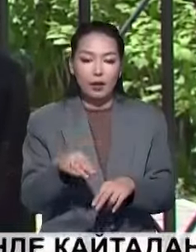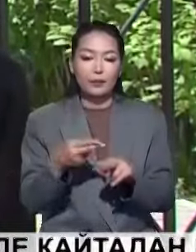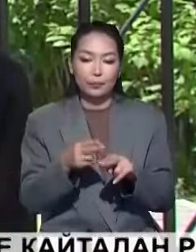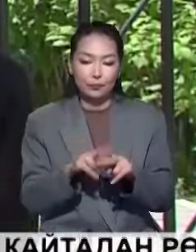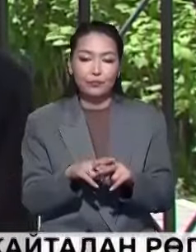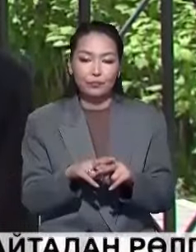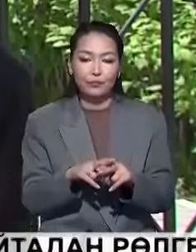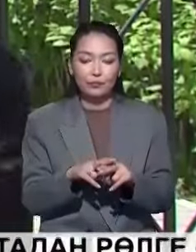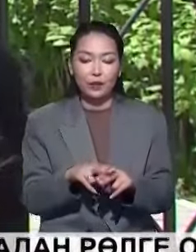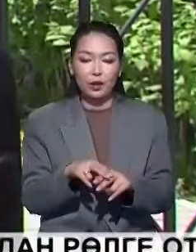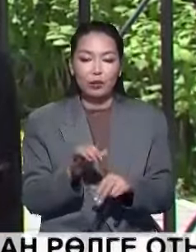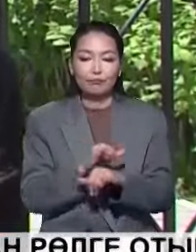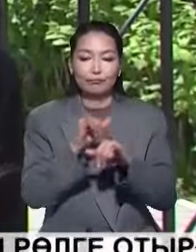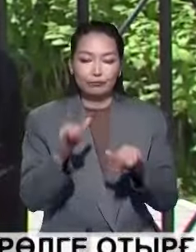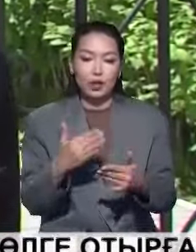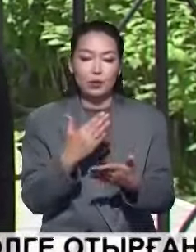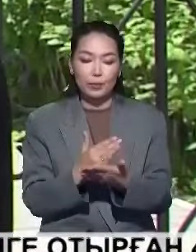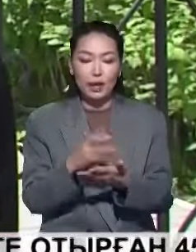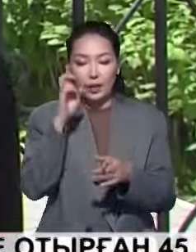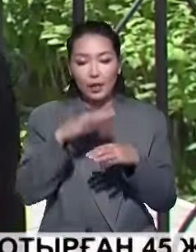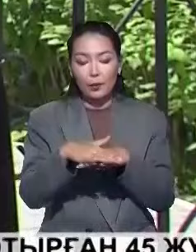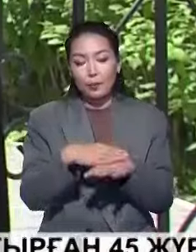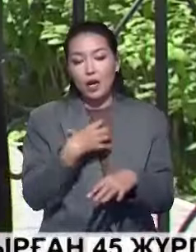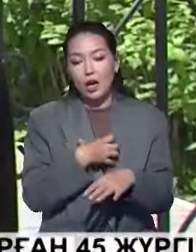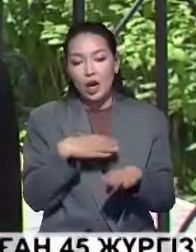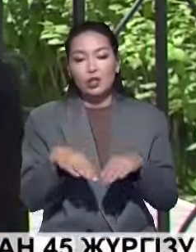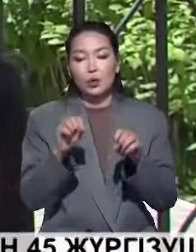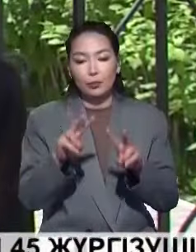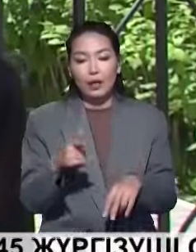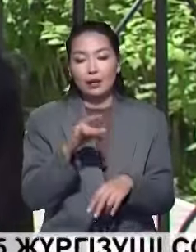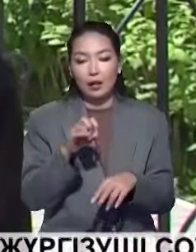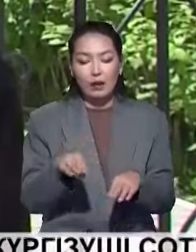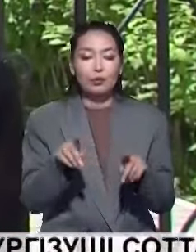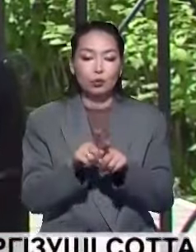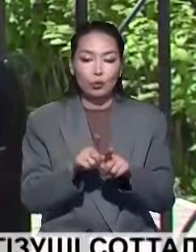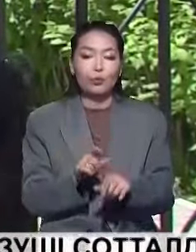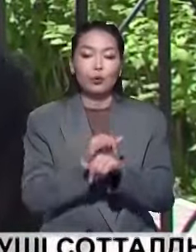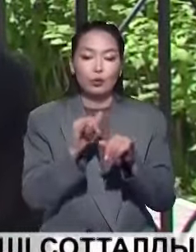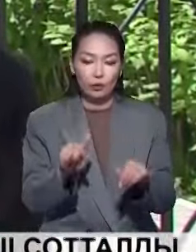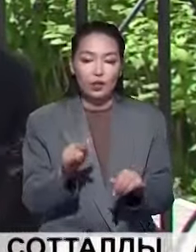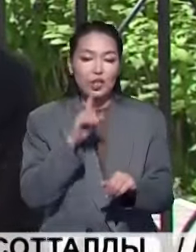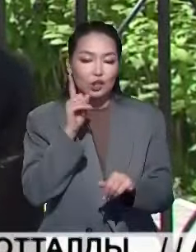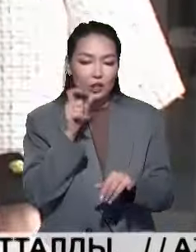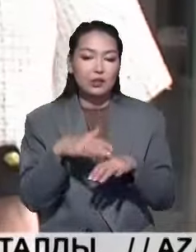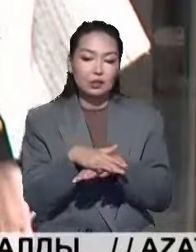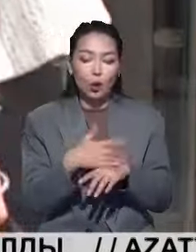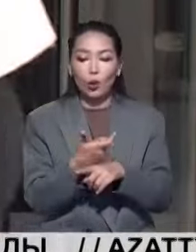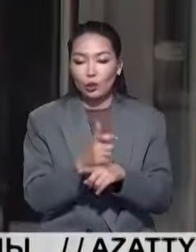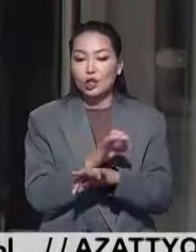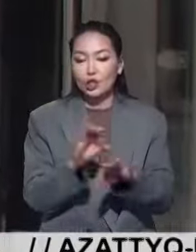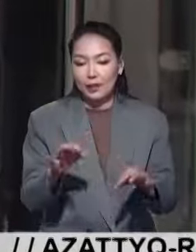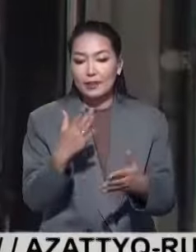бастап көбейтіп жатыр. Елімізге қажет мамандықтардың грант саны көбеюіне жастарға да өте жақсы болды.